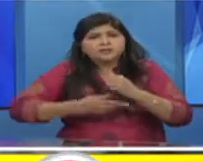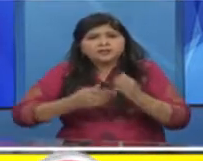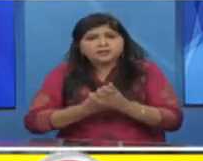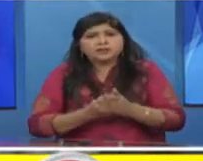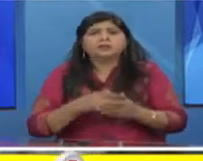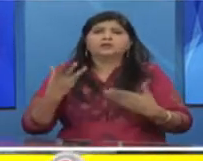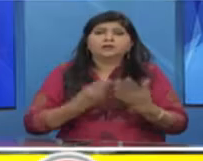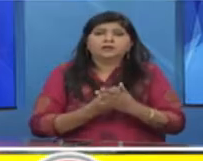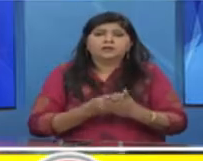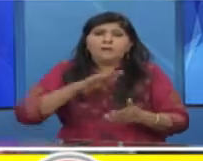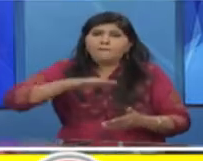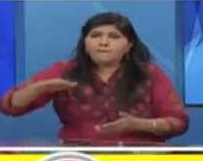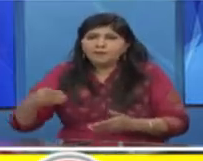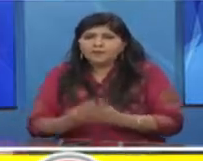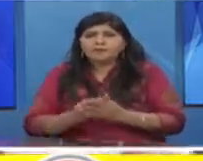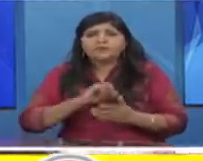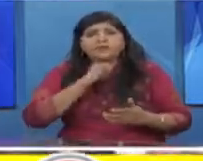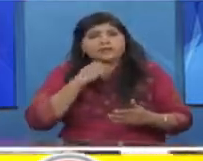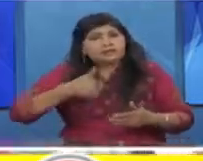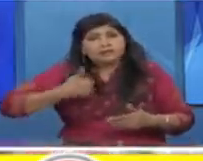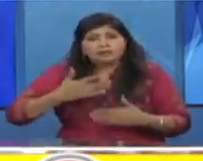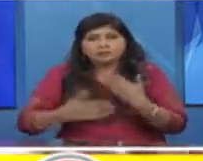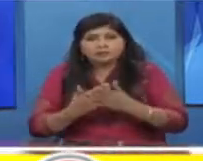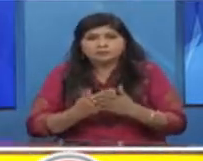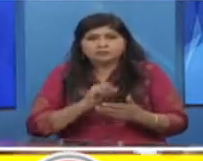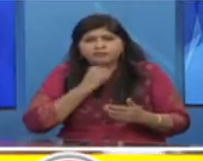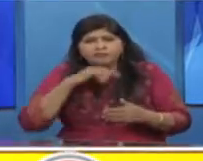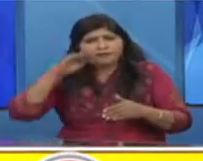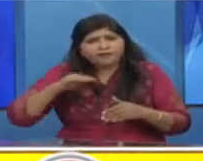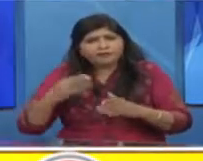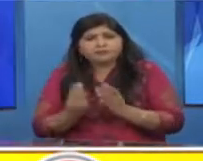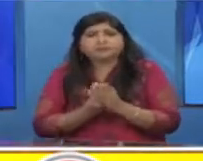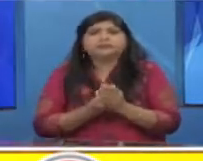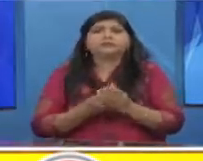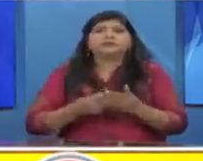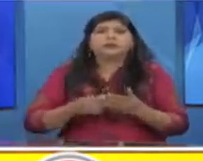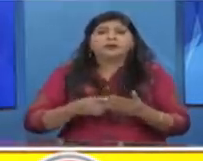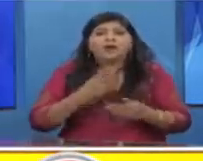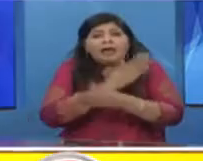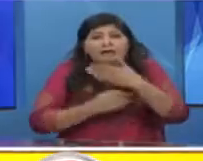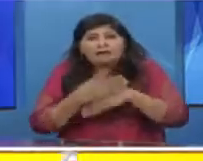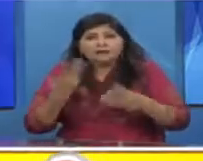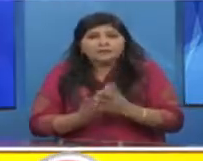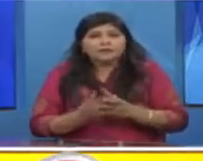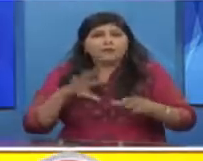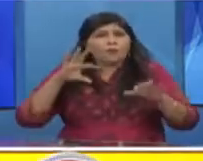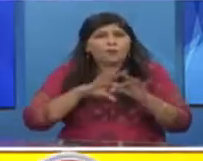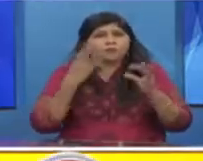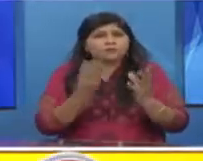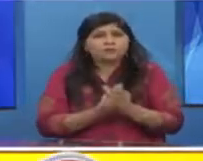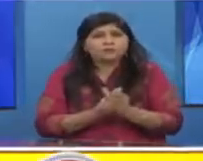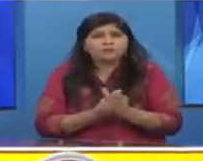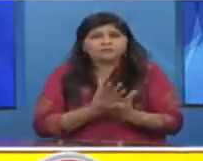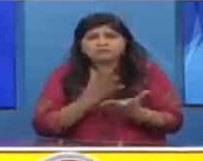हो, बालक हो, नौजवान हो, वृद्ध लोग हो, दिव्यांगजन हो, सब लोग